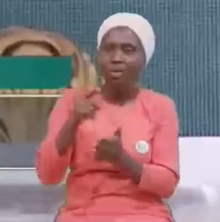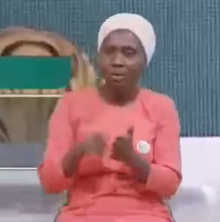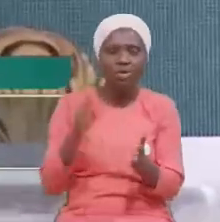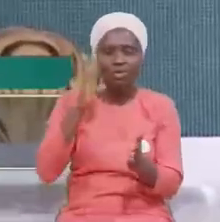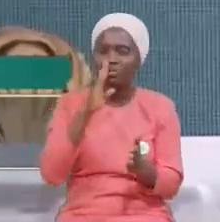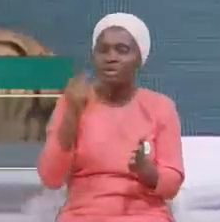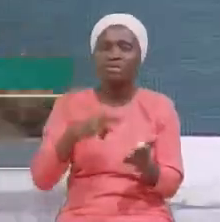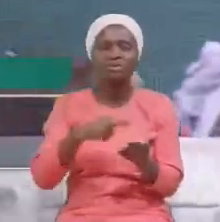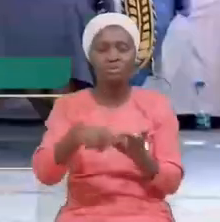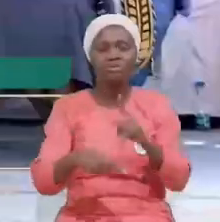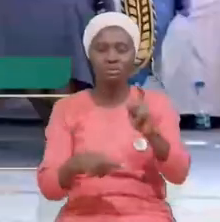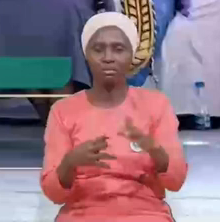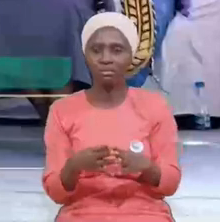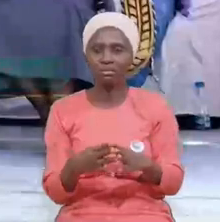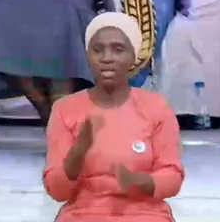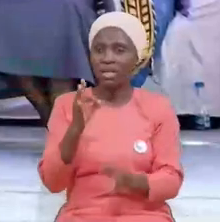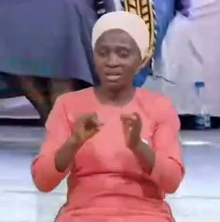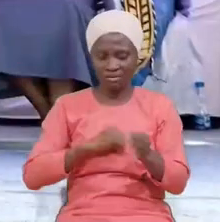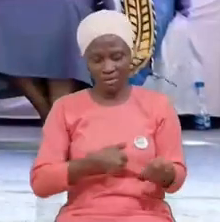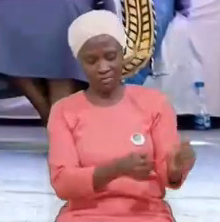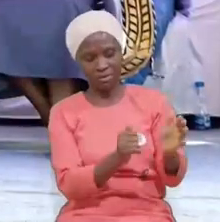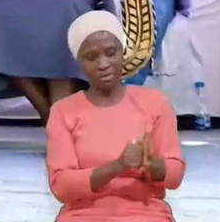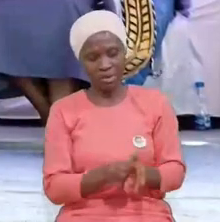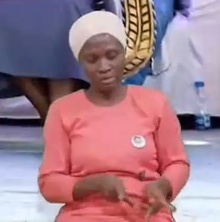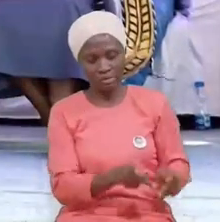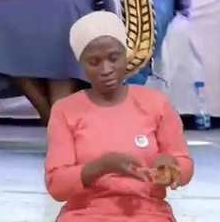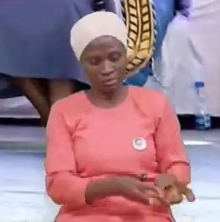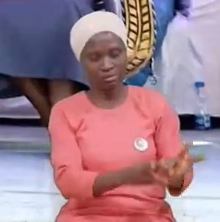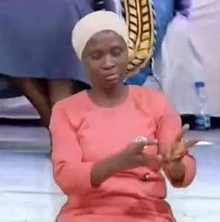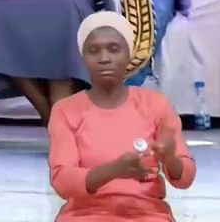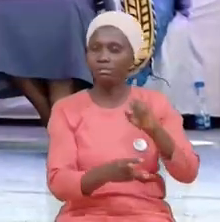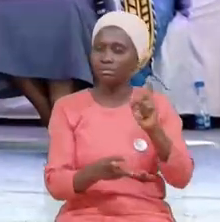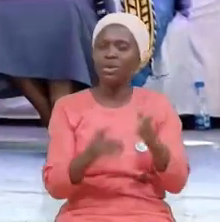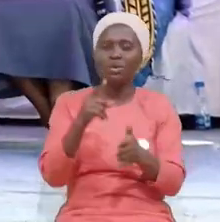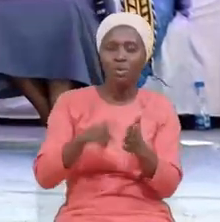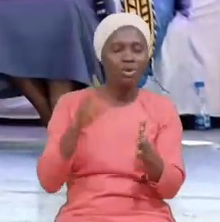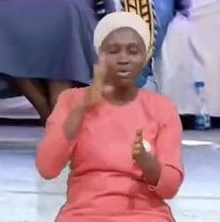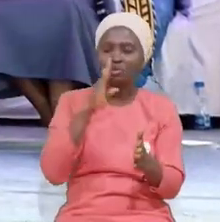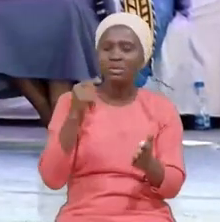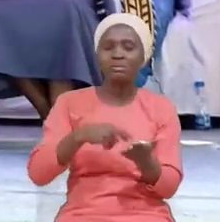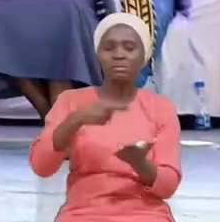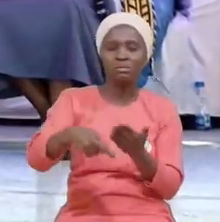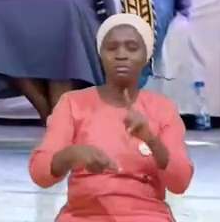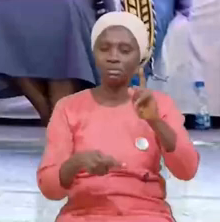résultat? Si je suis ce chemin-là, quel sera le résultat?